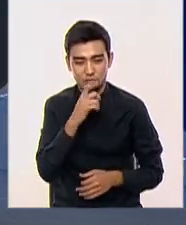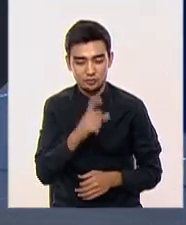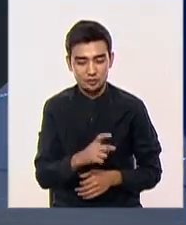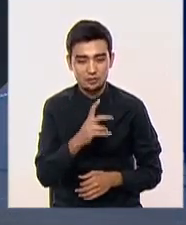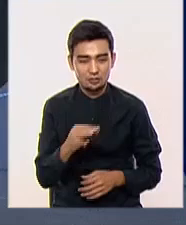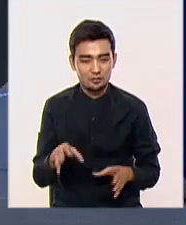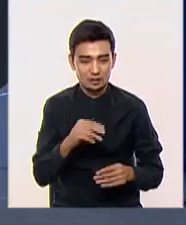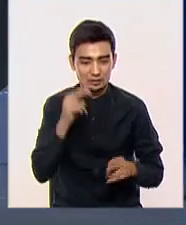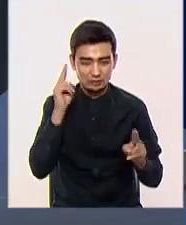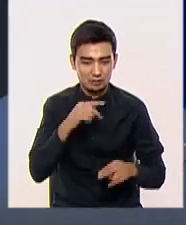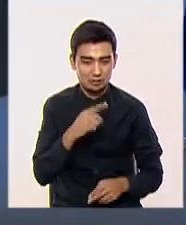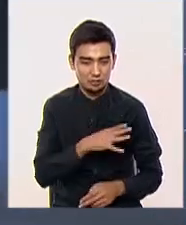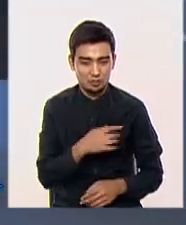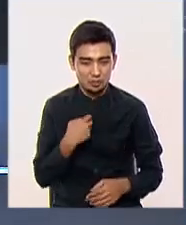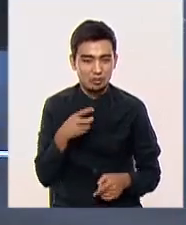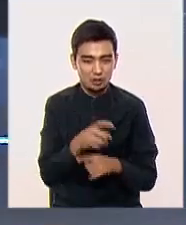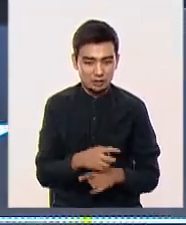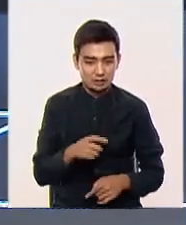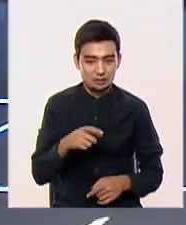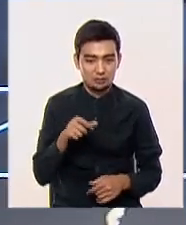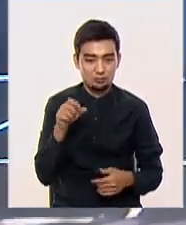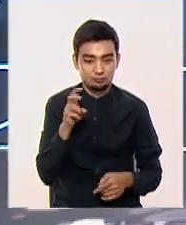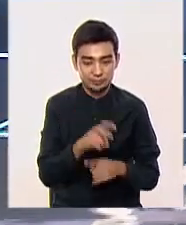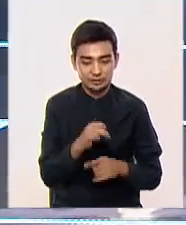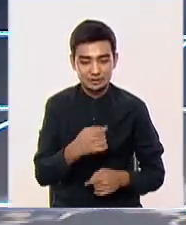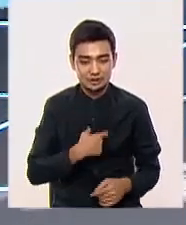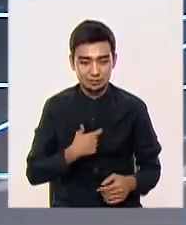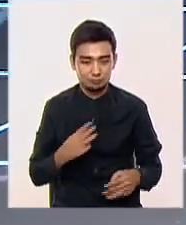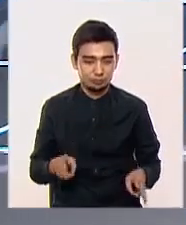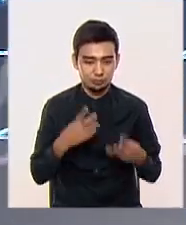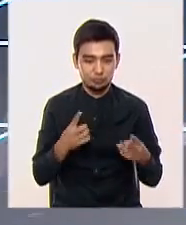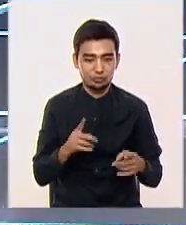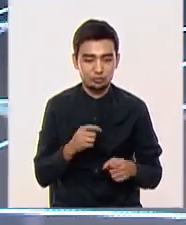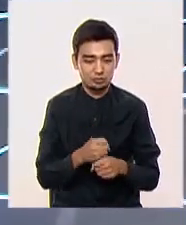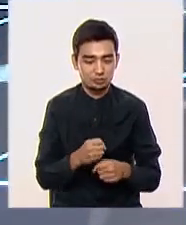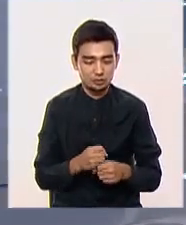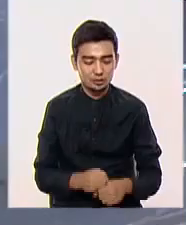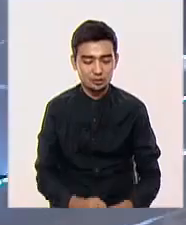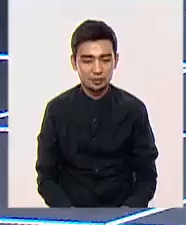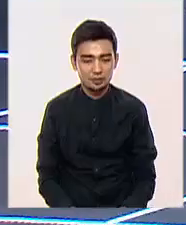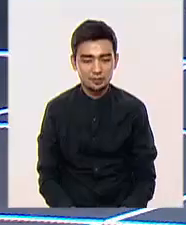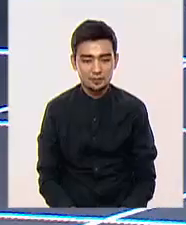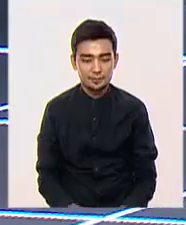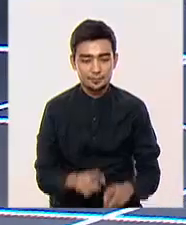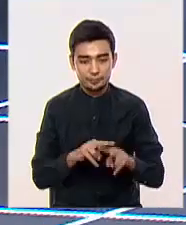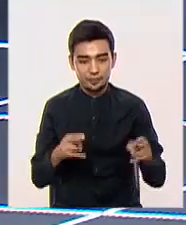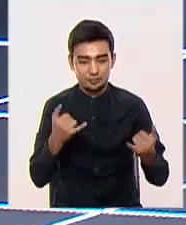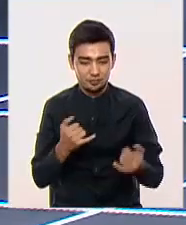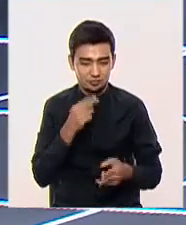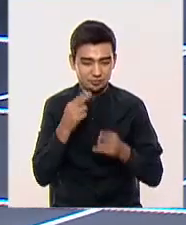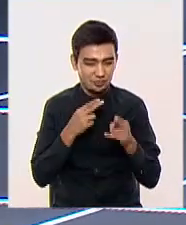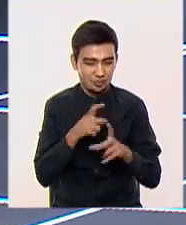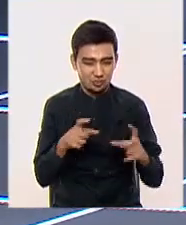да? У нас осталось только прийти сюда, поджечь себя. Вот я себя точно подожгу. Вот так. Сегодня